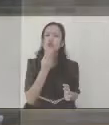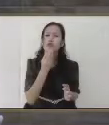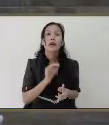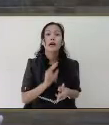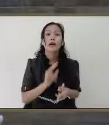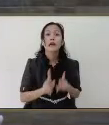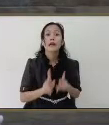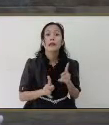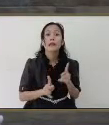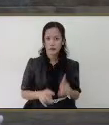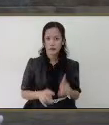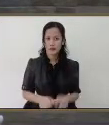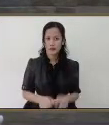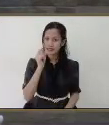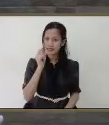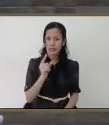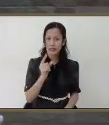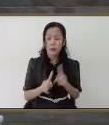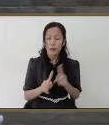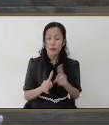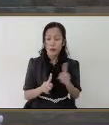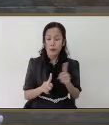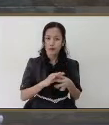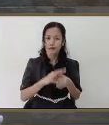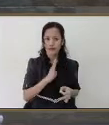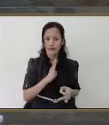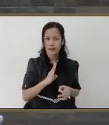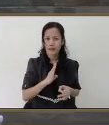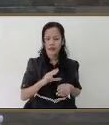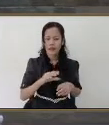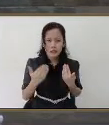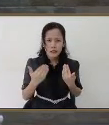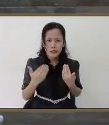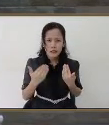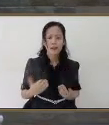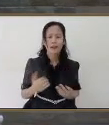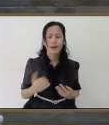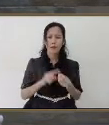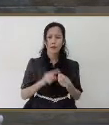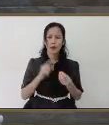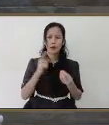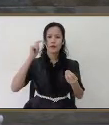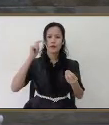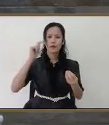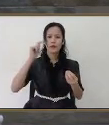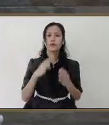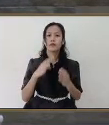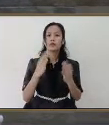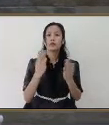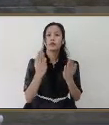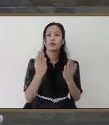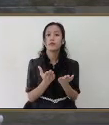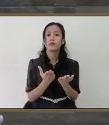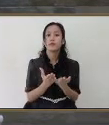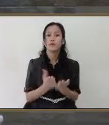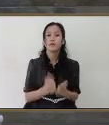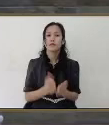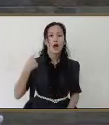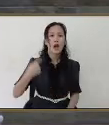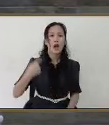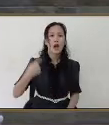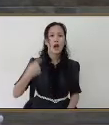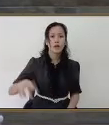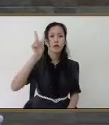Alright? Now, as far as the background of the book is concerned, brethren, meron pong dalawang stages. Meron pong